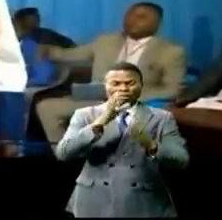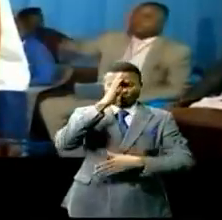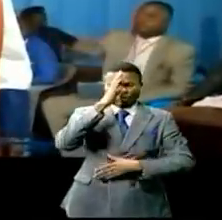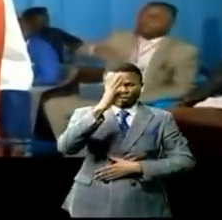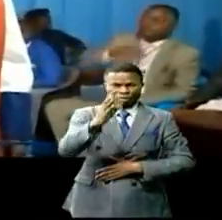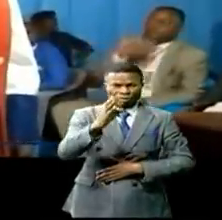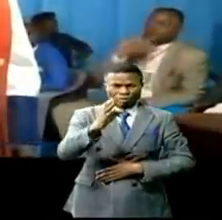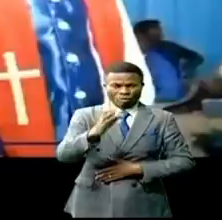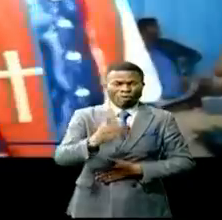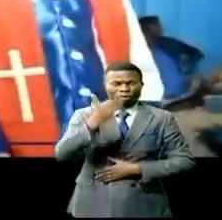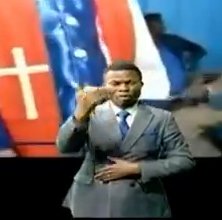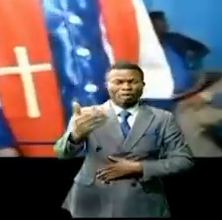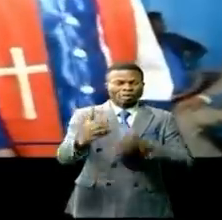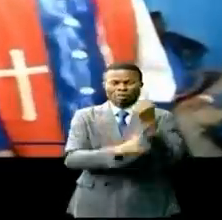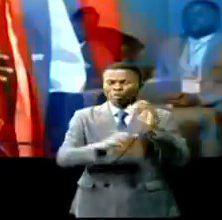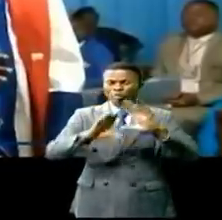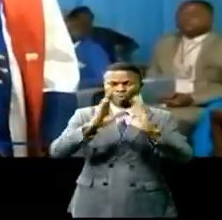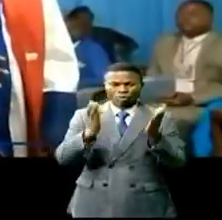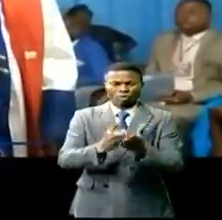mais pas les ans